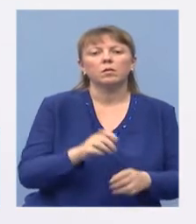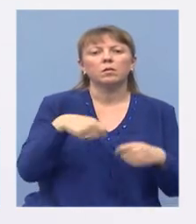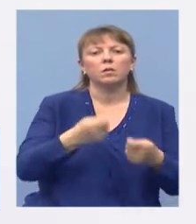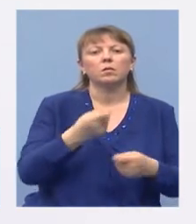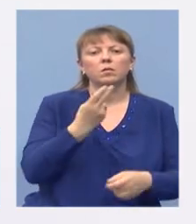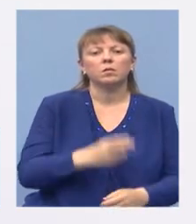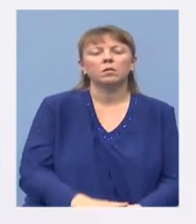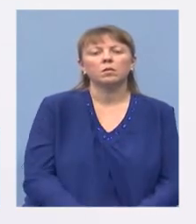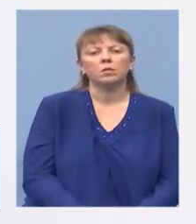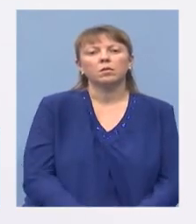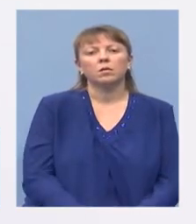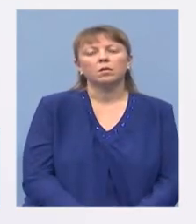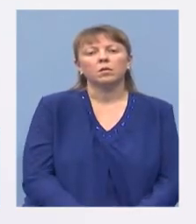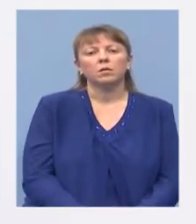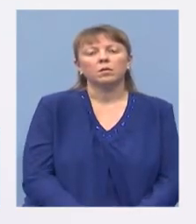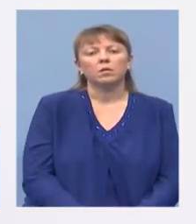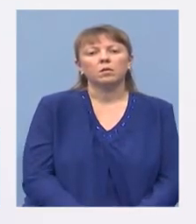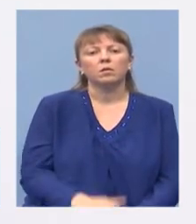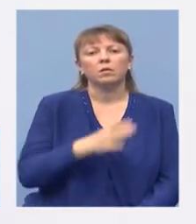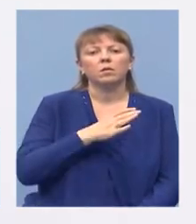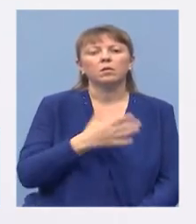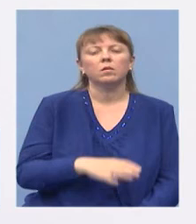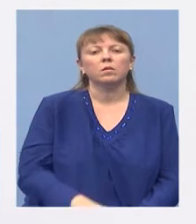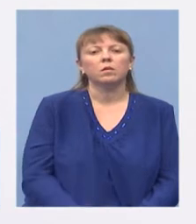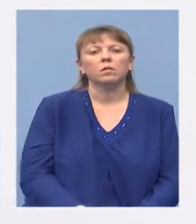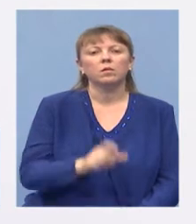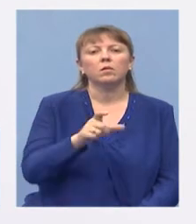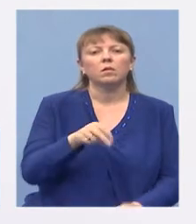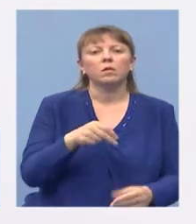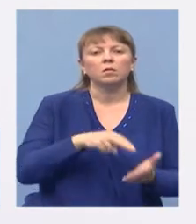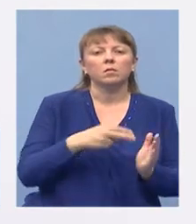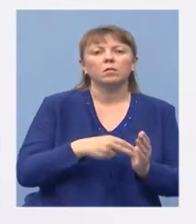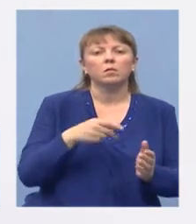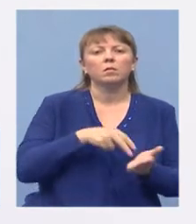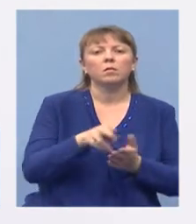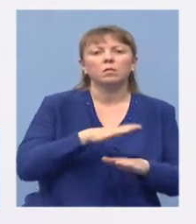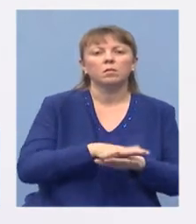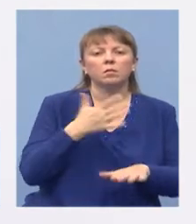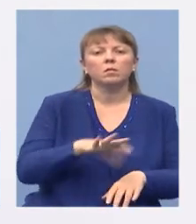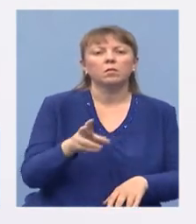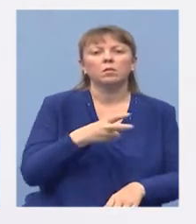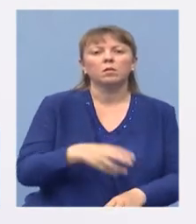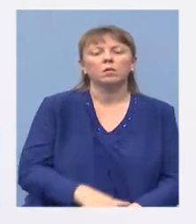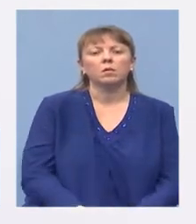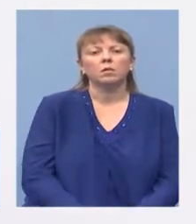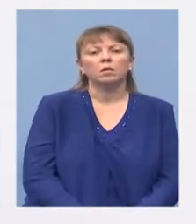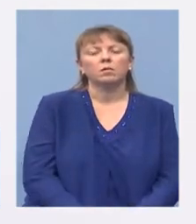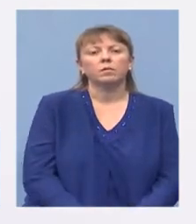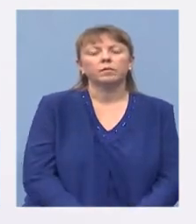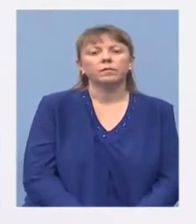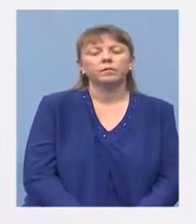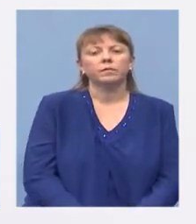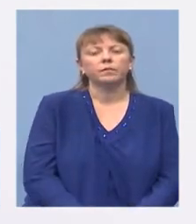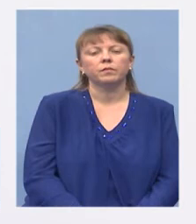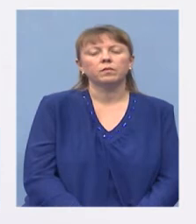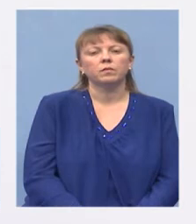ЦОН, в Центр обслуживания населения, договор регистрировался, почему клиент брал справку, обратно шел в банк. Сейчас на основании благодаря